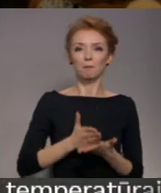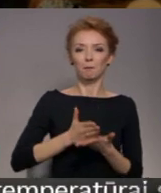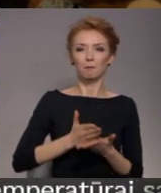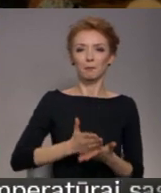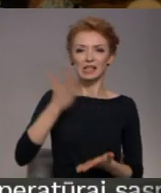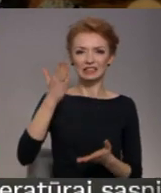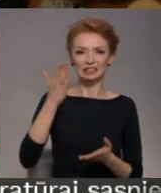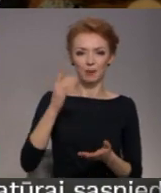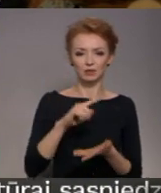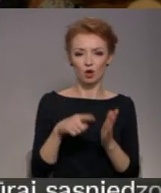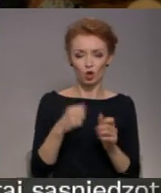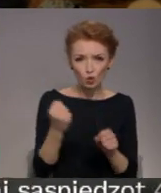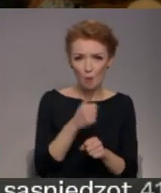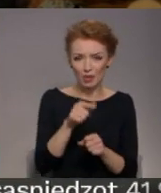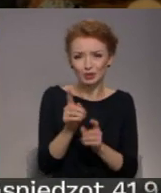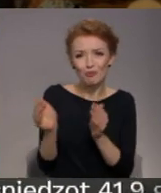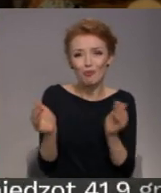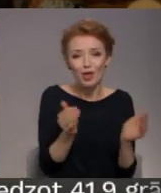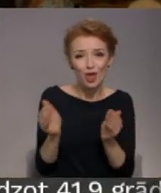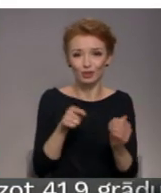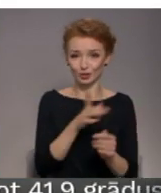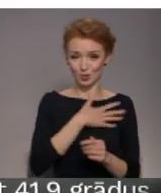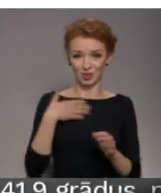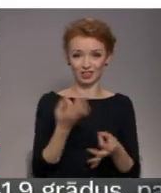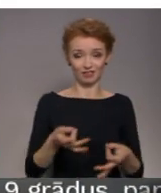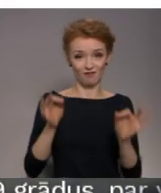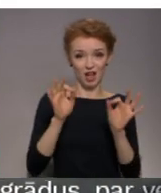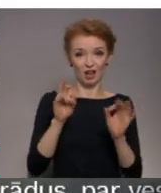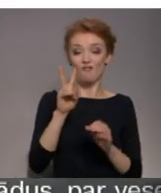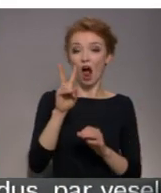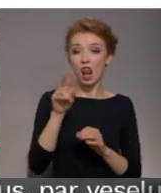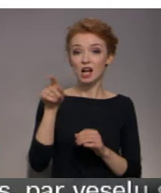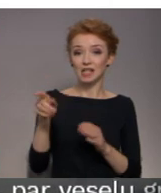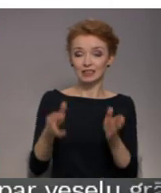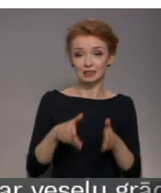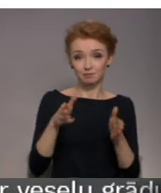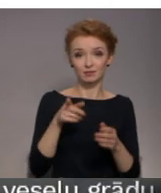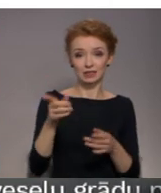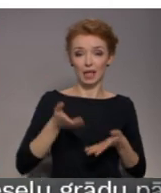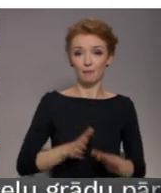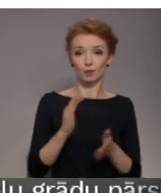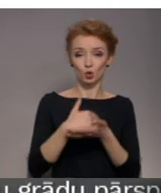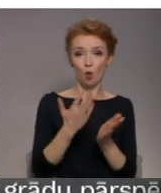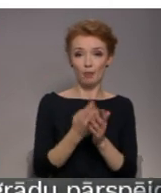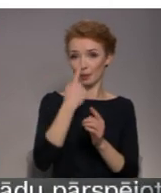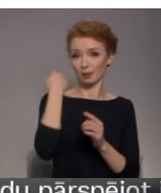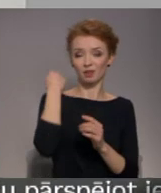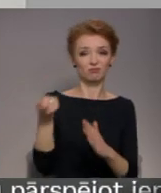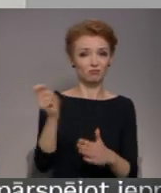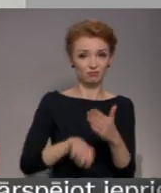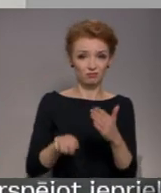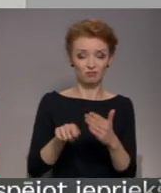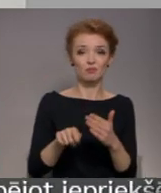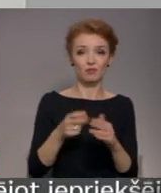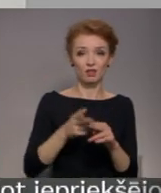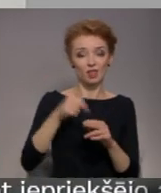Igauni tādā ziņā, tomēr tas ir bērniņš un tas ir ļoti svarīgi. Tā kā Valgas slimnīcā dzemdību nodaļa kopš pēnā gada ir slēgta, ģimene